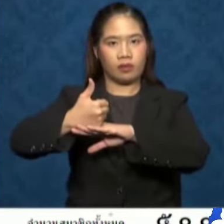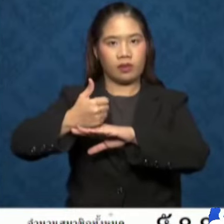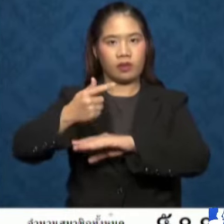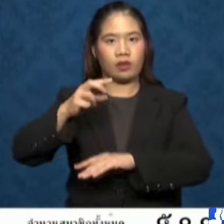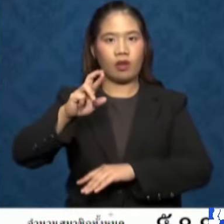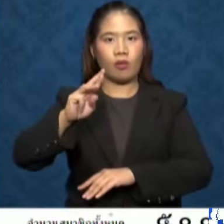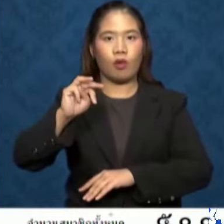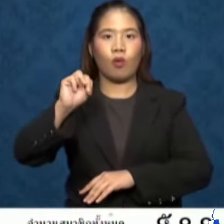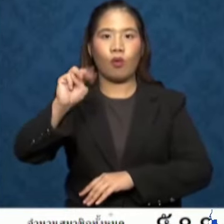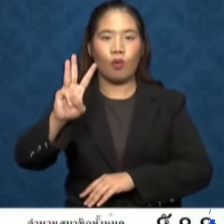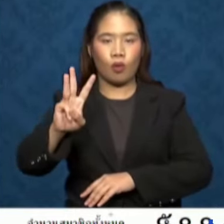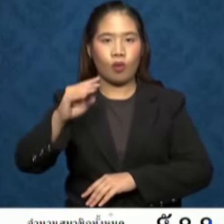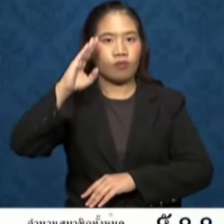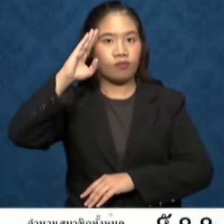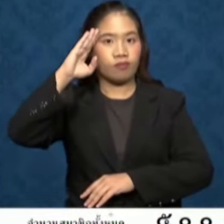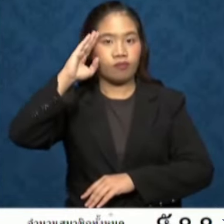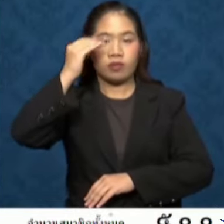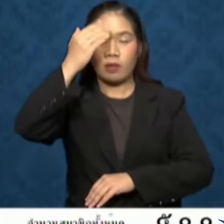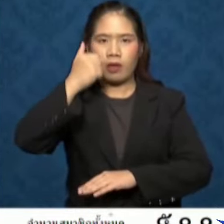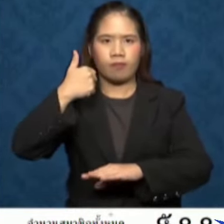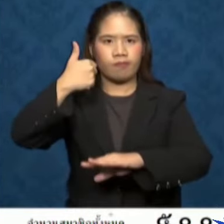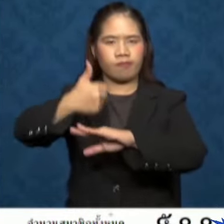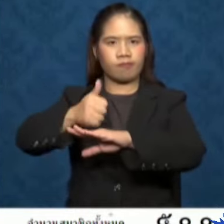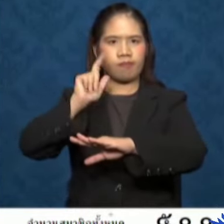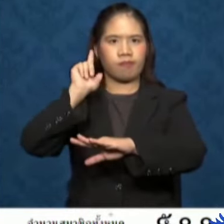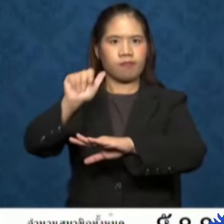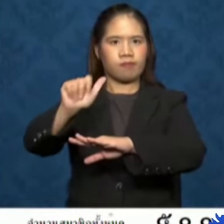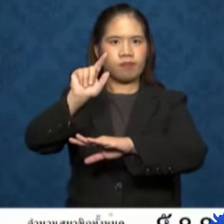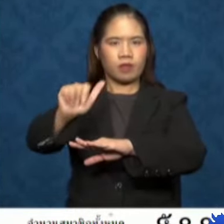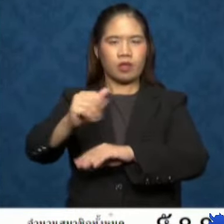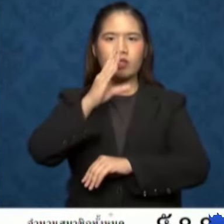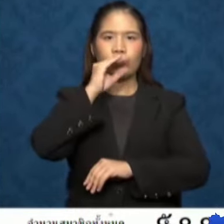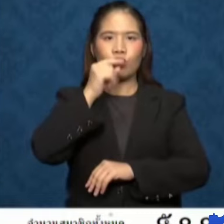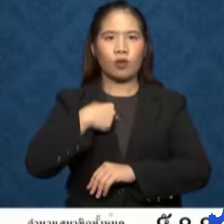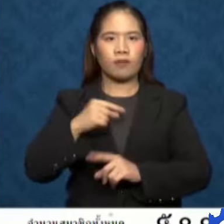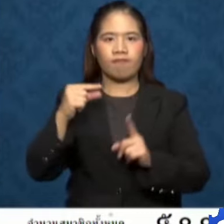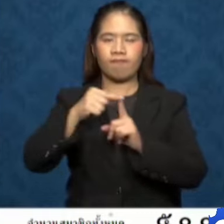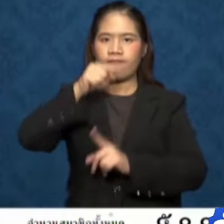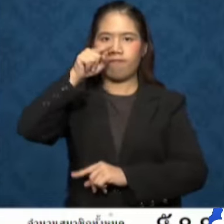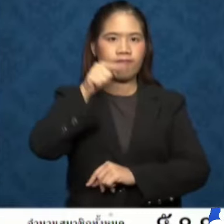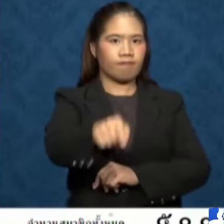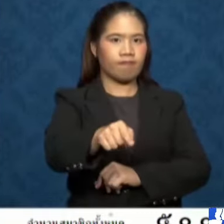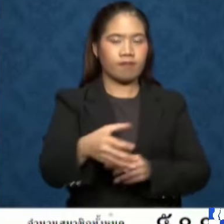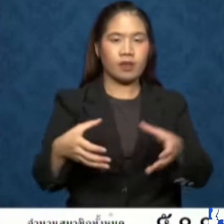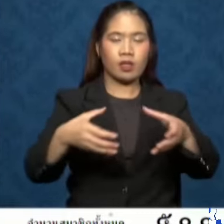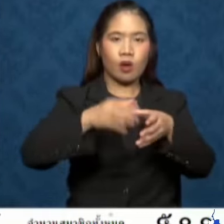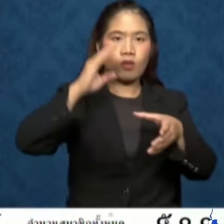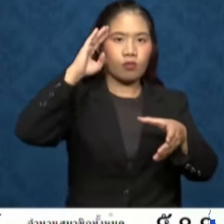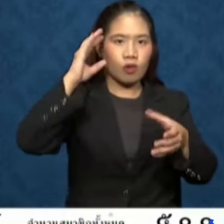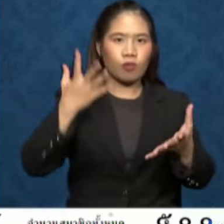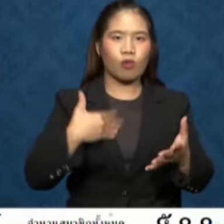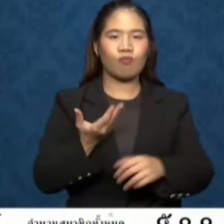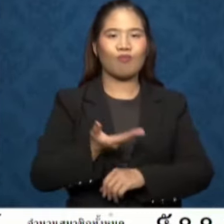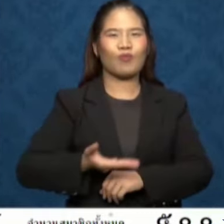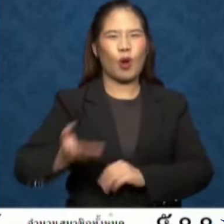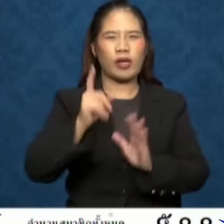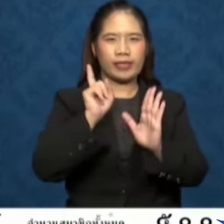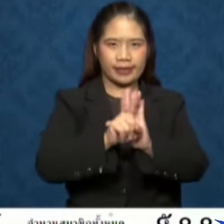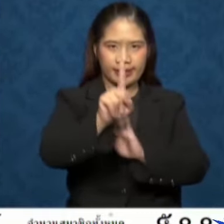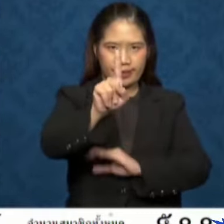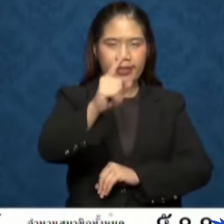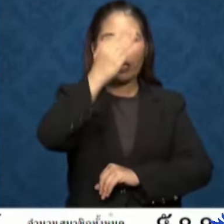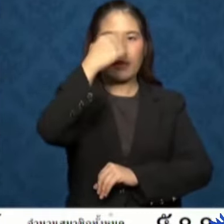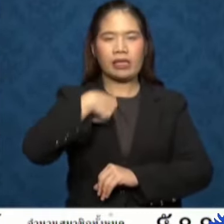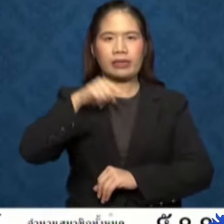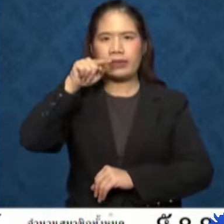กาหเป็นเสนาบดีผู้บังคับบัญชาสูงสุดจะพูดว่าสั่งการกองทัพผมขออีกไม่เกิน 1นาทีครับจะ